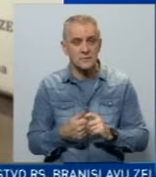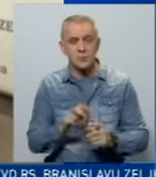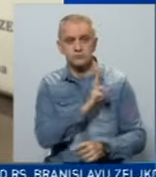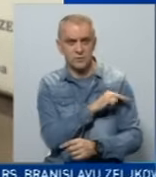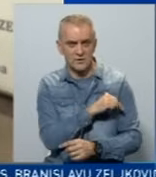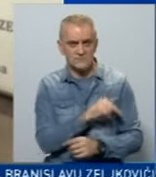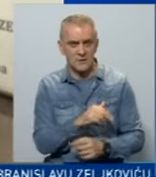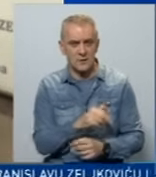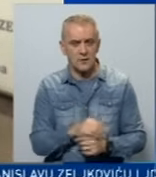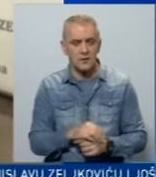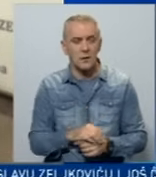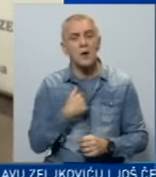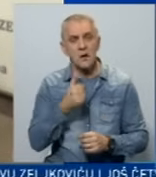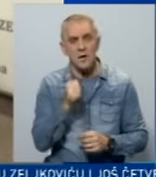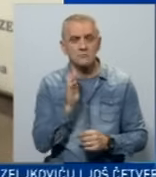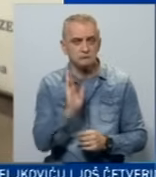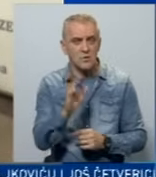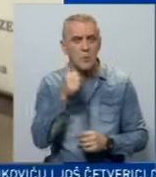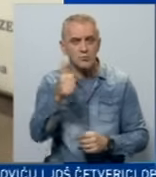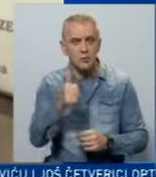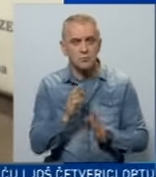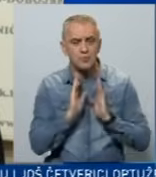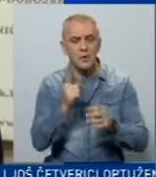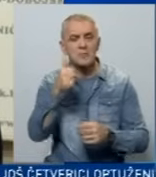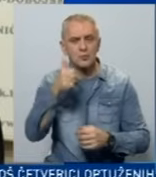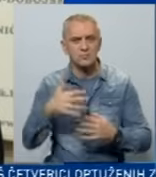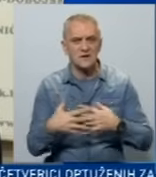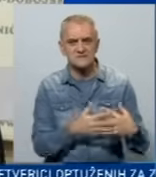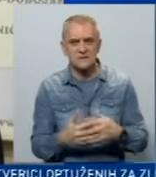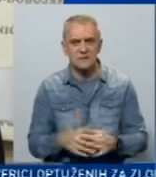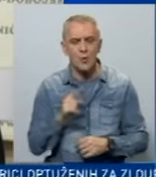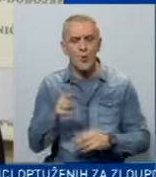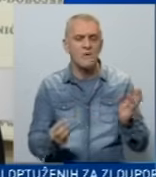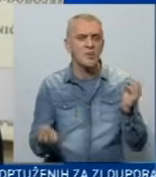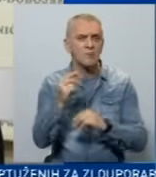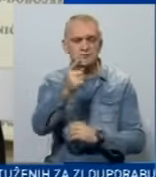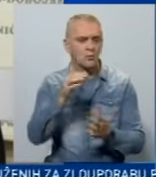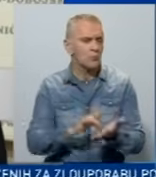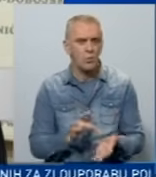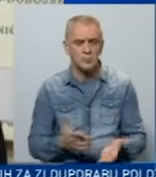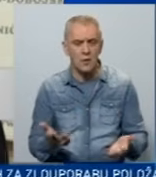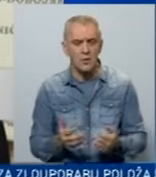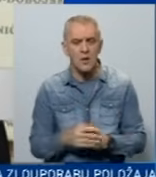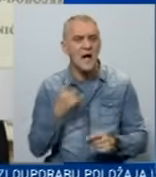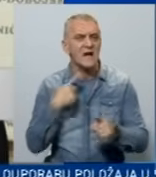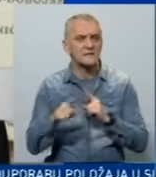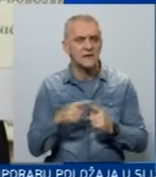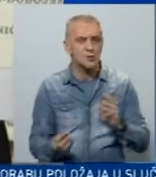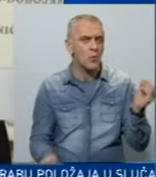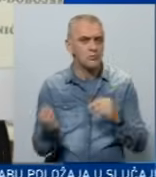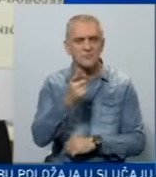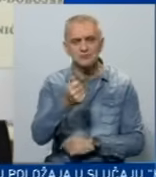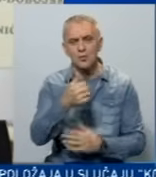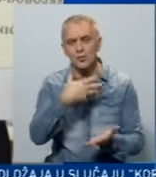policije, da idemo u dobrom smjeru i da je ovo jako jedna dobra saradnja. Ovo povećanje je sasvim logično iz razloga što su povećane